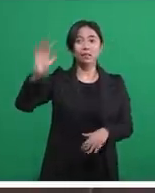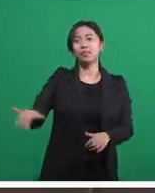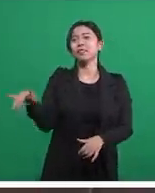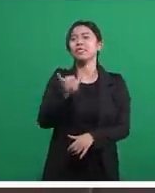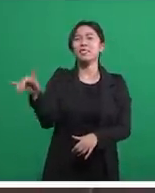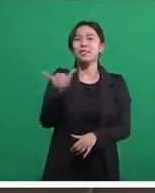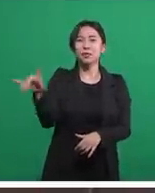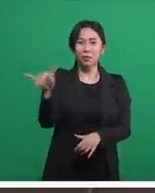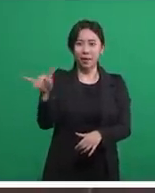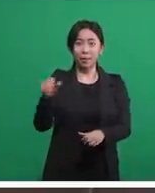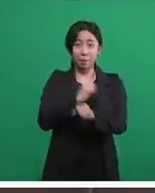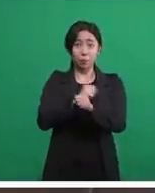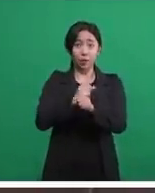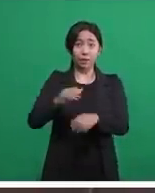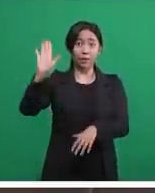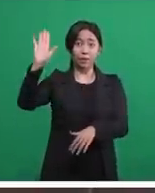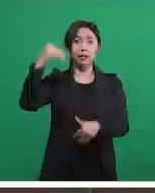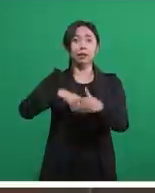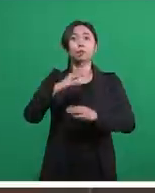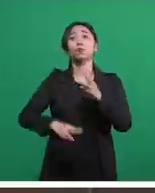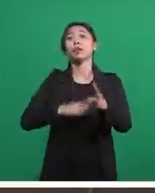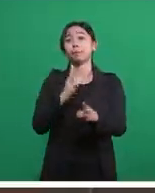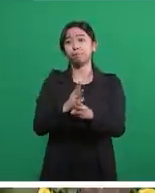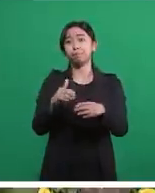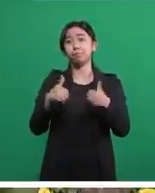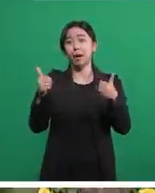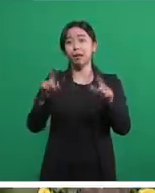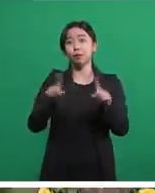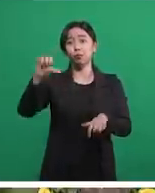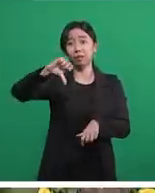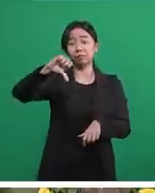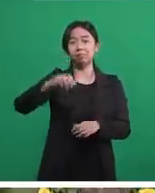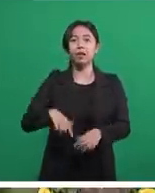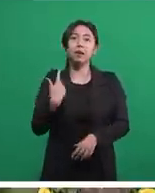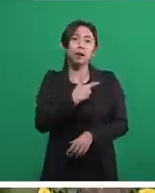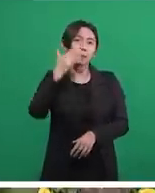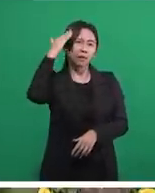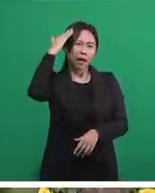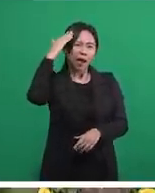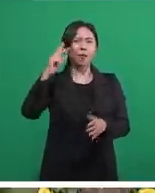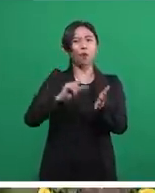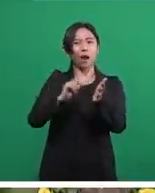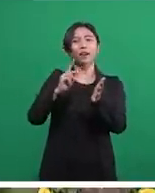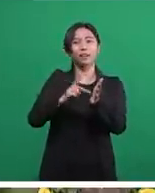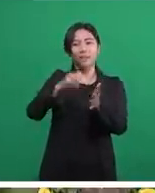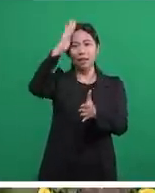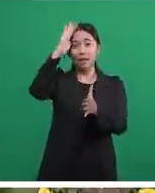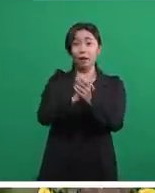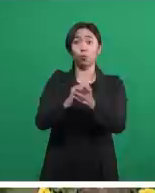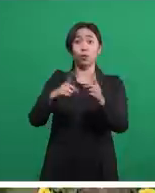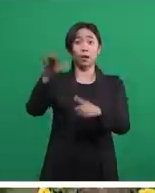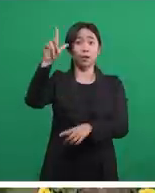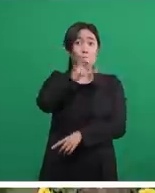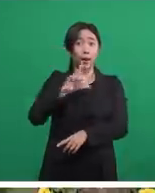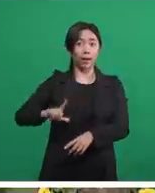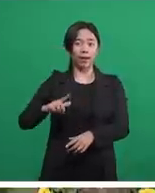dilakukannya dalam hidupnya ini, baik ataupun jahat. Kami tahu apa artinya takut akan Tuhan, karena itu